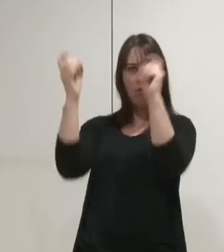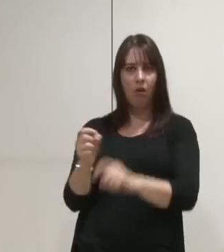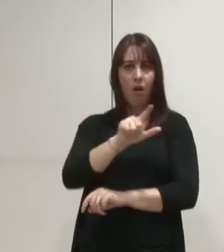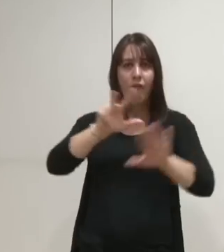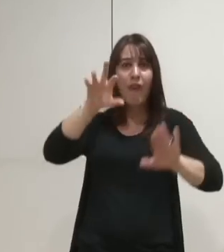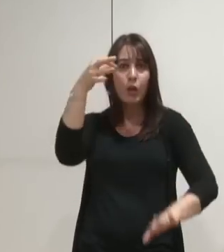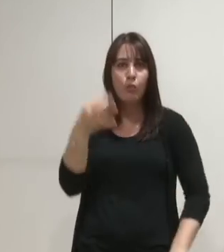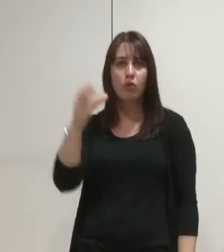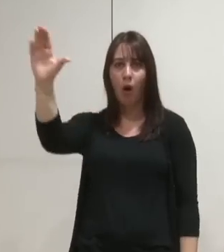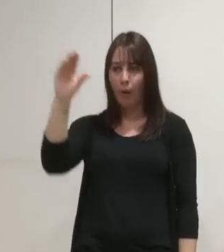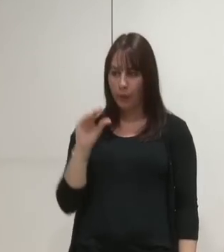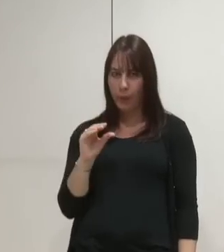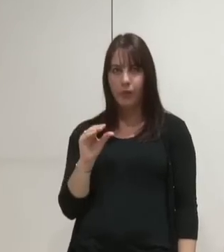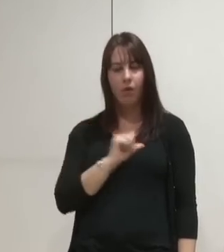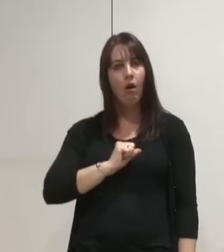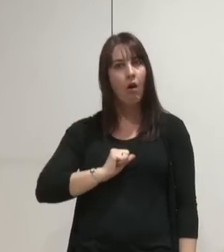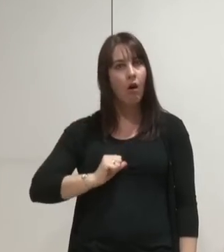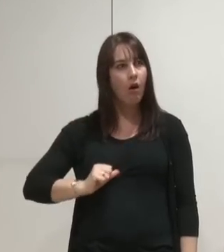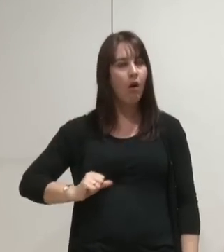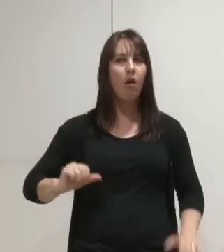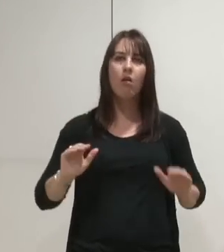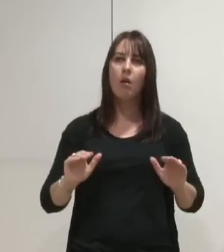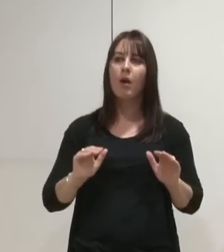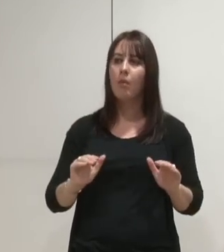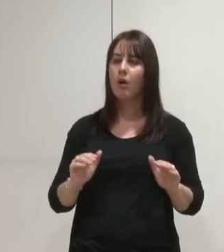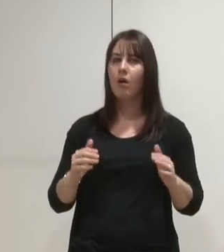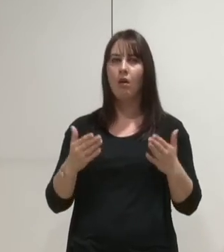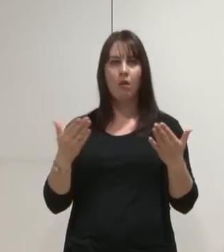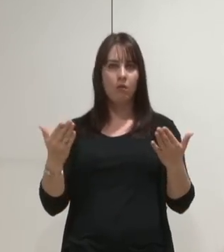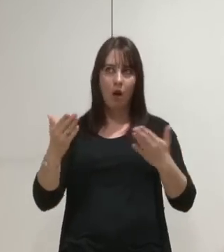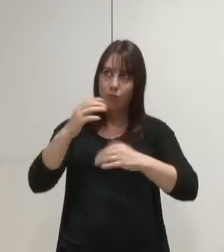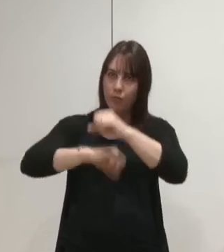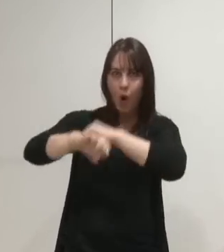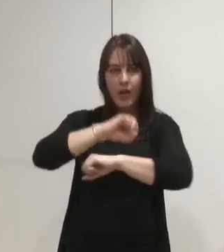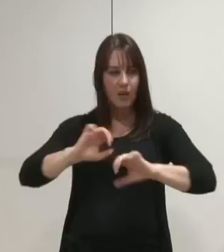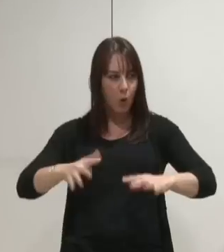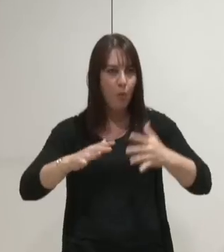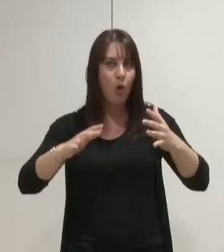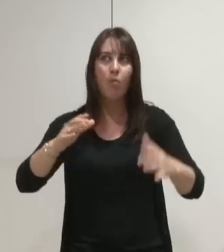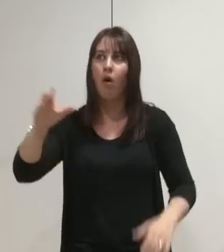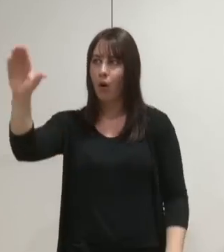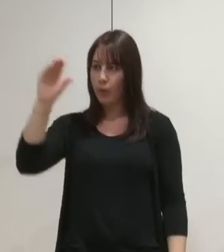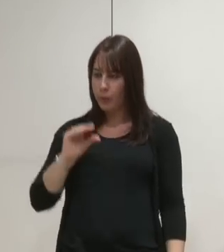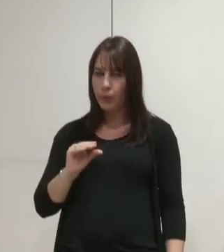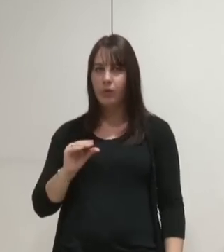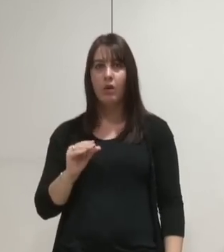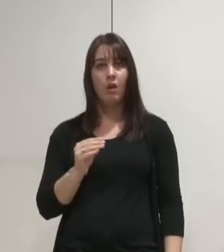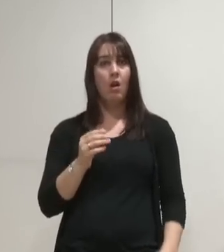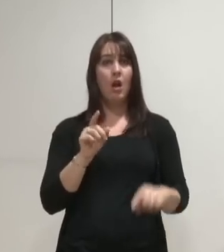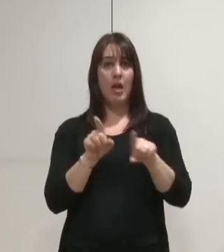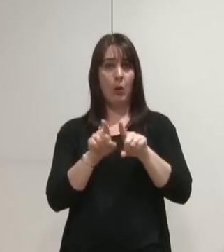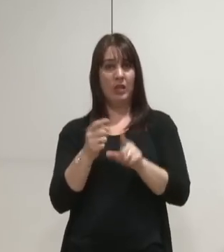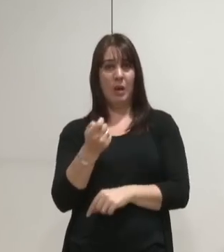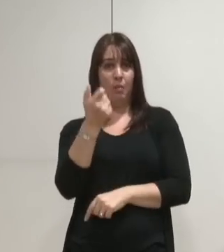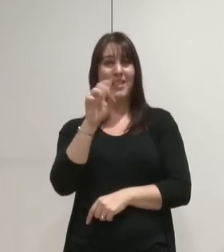% donc une baisse extrêmement importante sur ces dispositifs et une baisse de quasiment 40 %